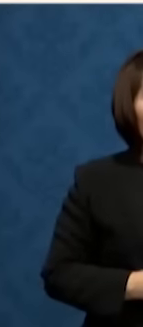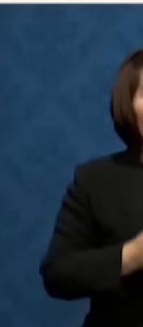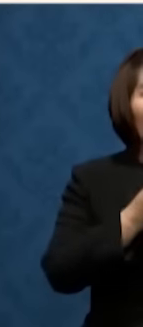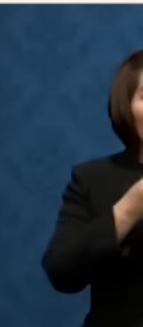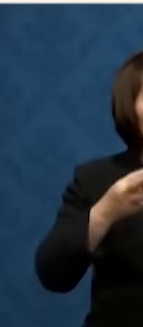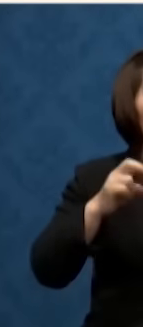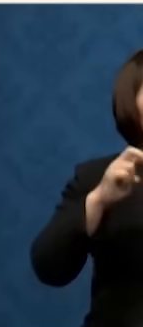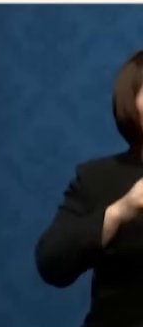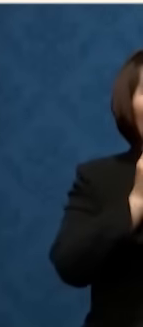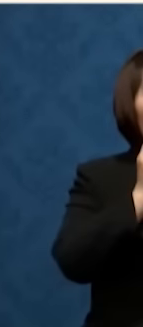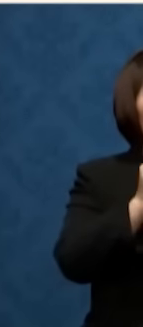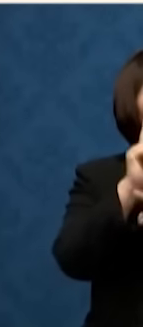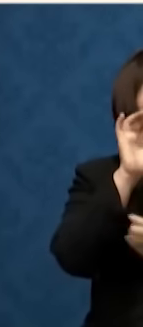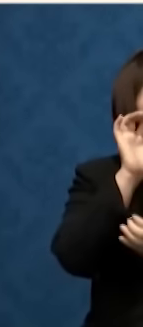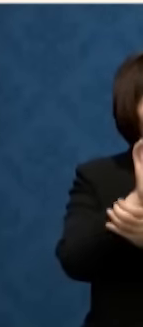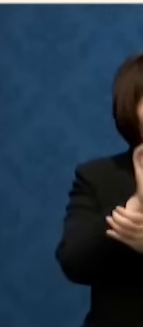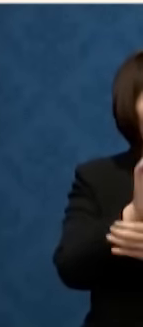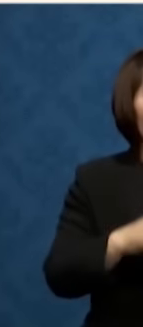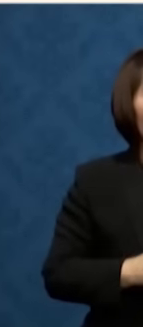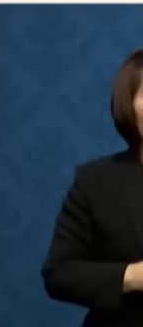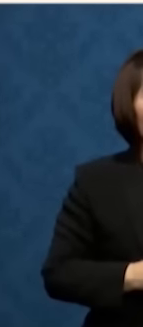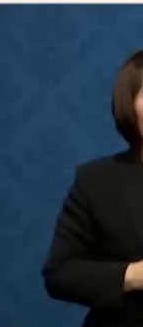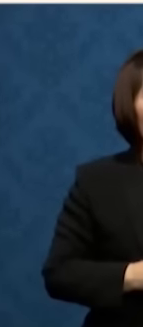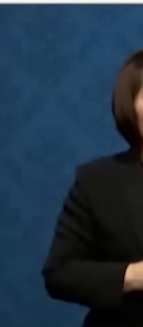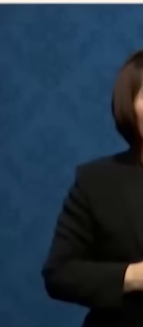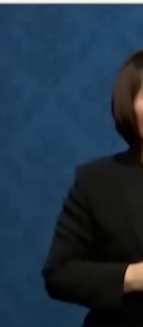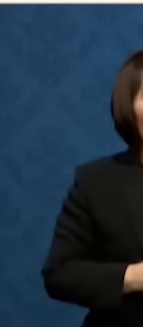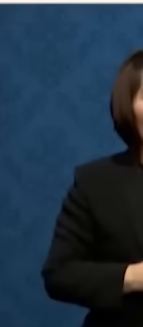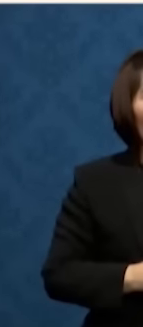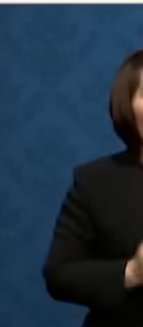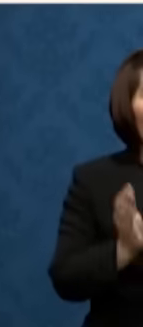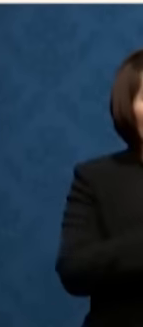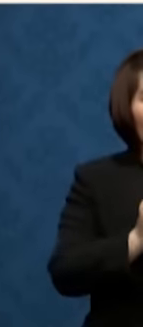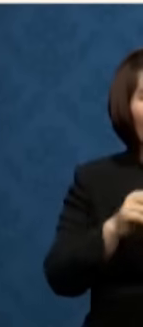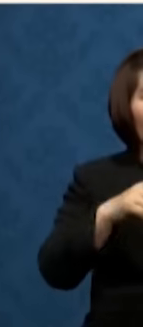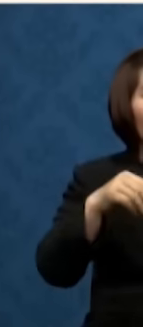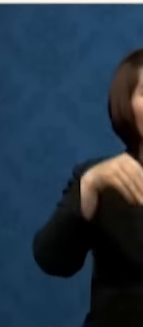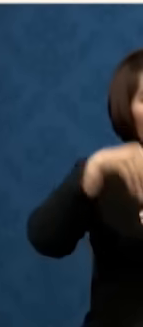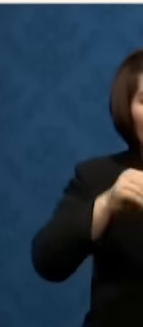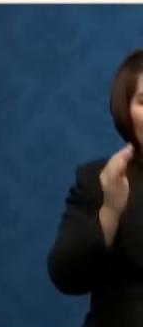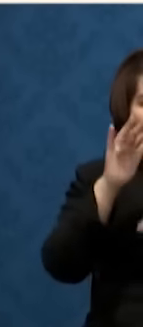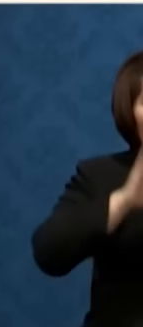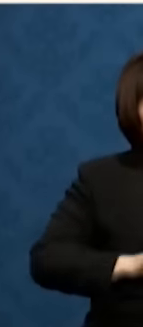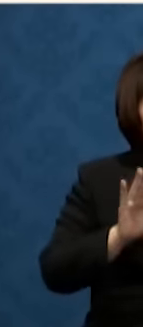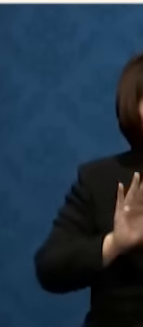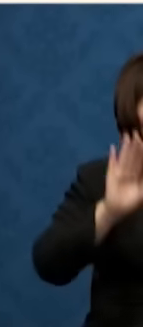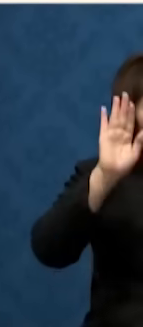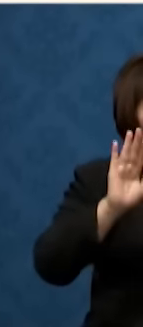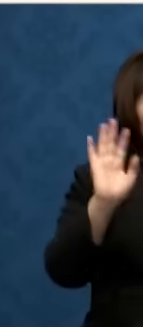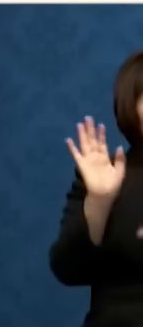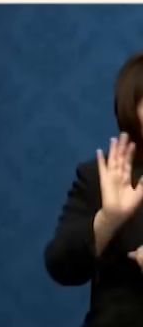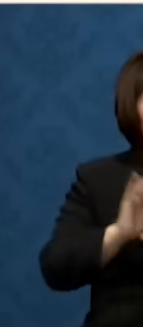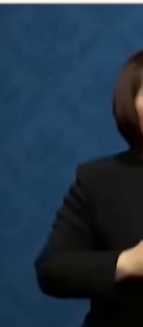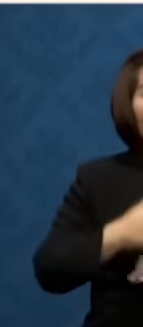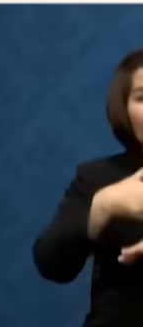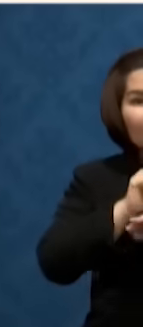ครับ ครับท่านประธานครับ รับรองโดยใช้การลงคะแนนครับ ท่านประธานครับ ยกมือเหมือนปกติไม่ได้ครับ ท่านประธานครับ เชิญครับ